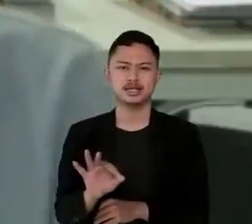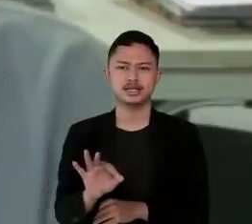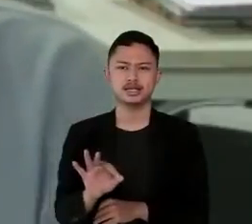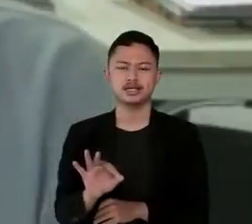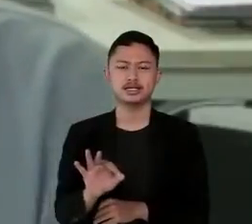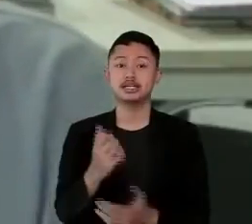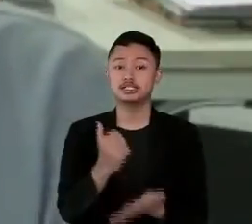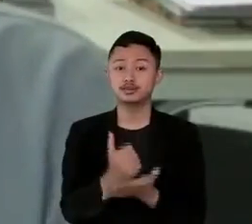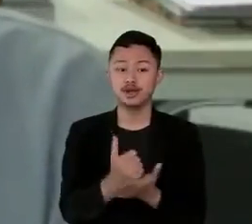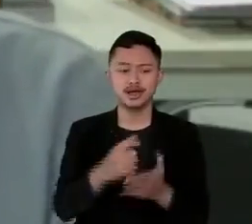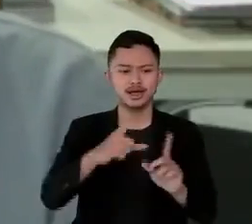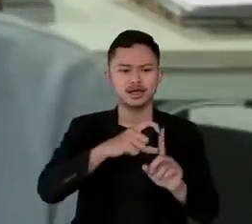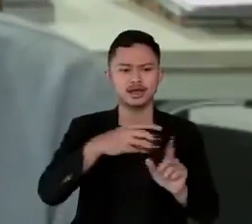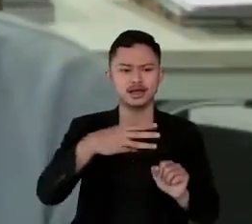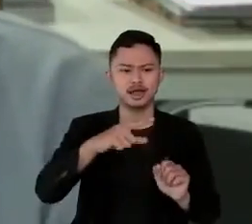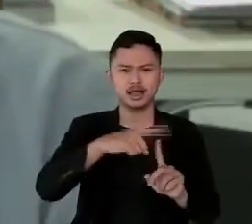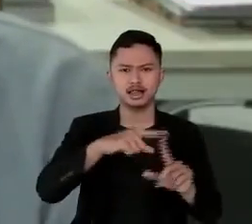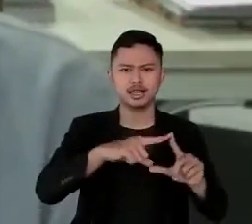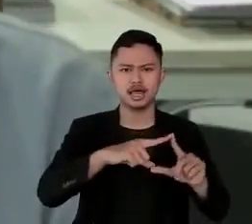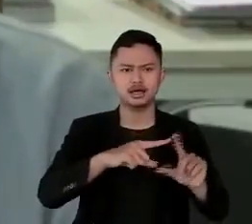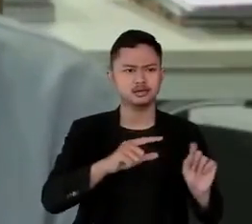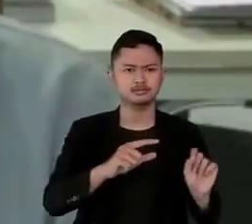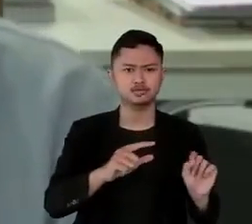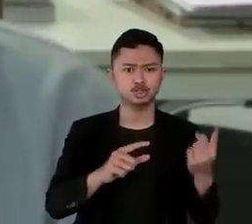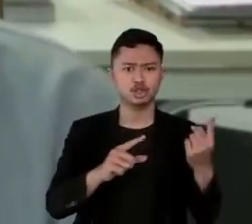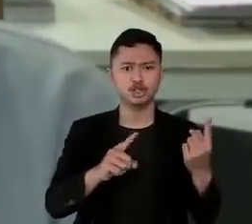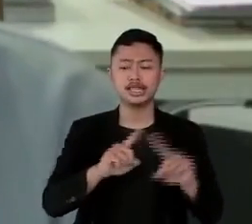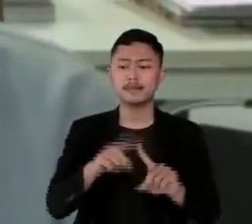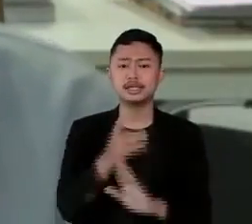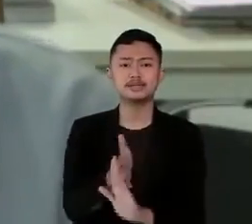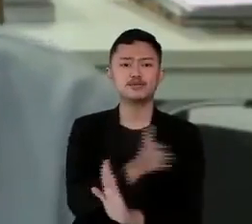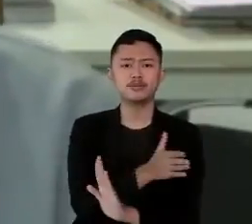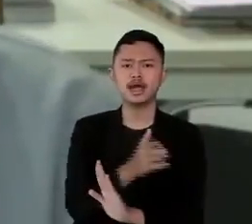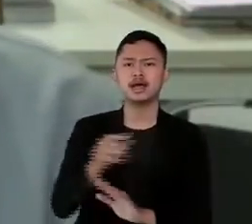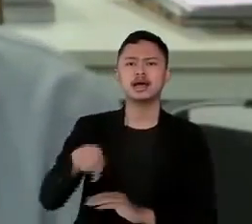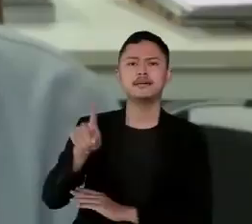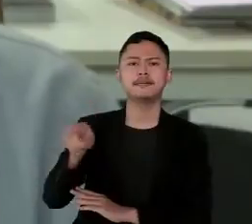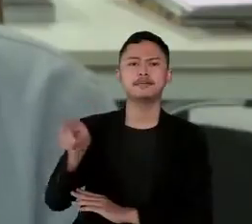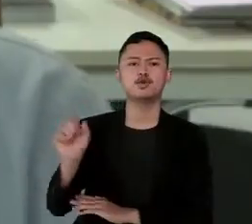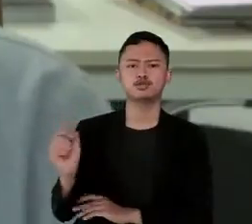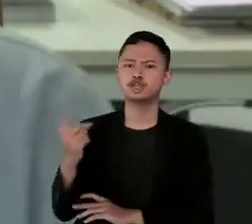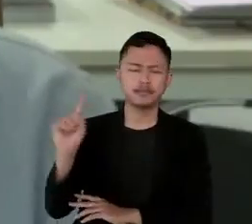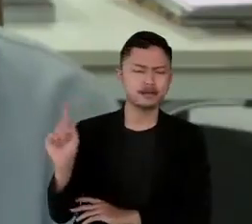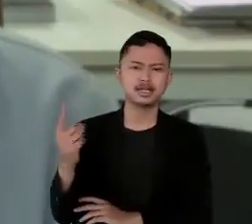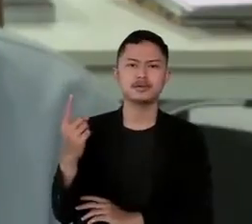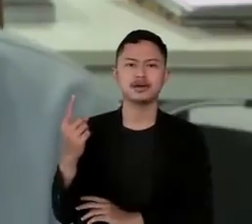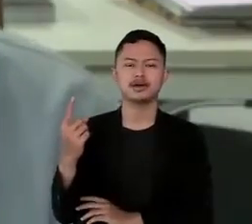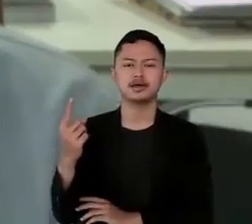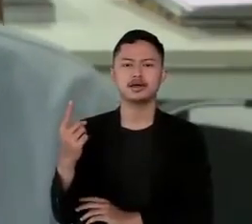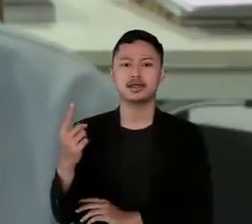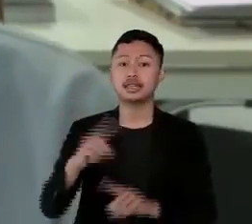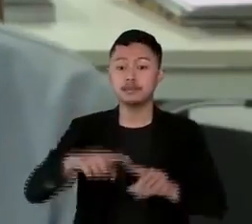muncul dibandingkan dengan singa Ayah paling dominan sekarang Ingatlah